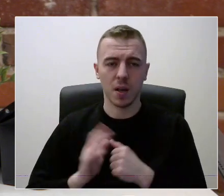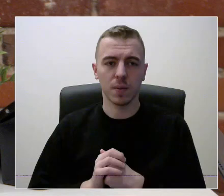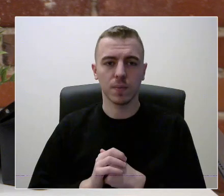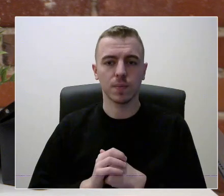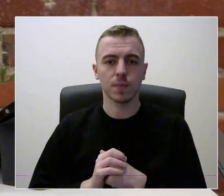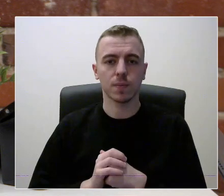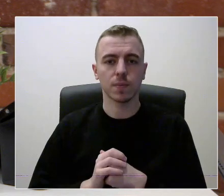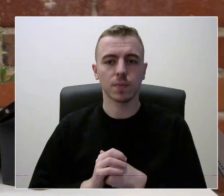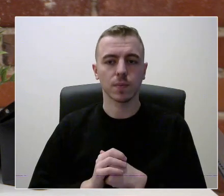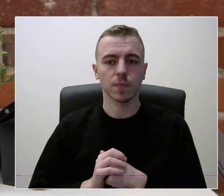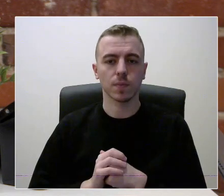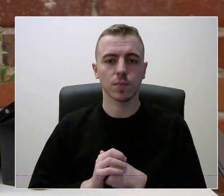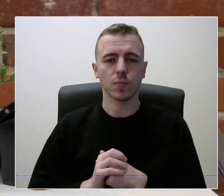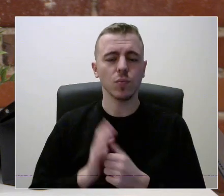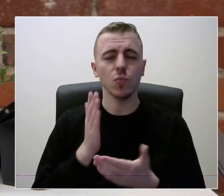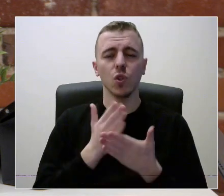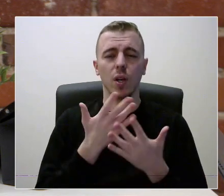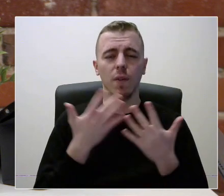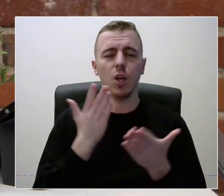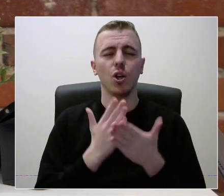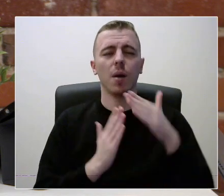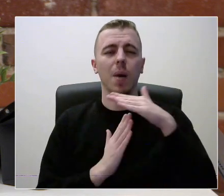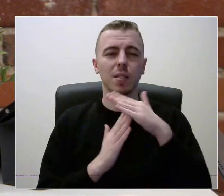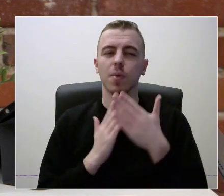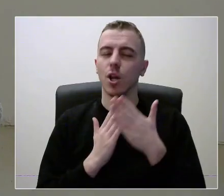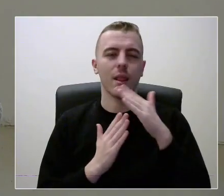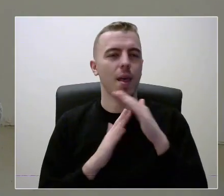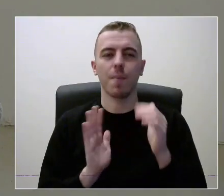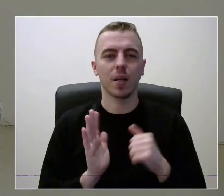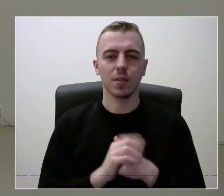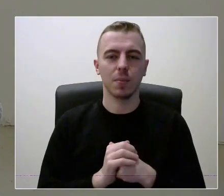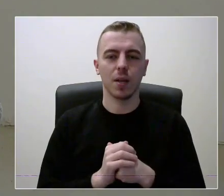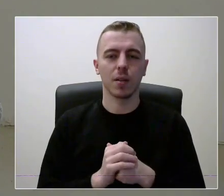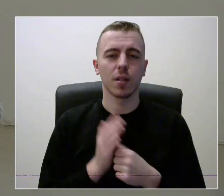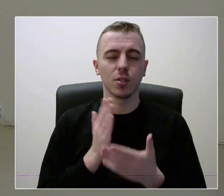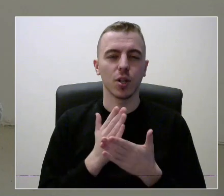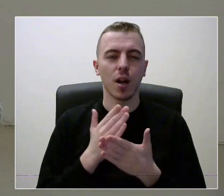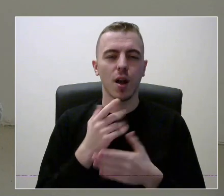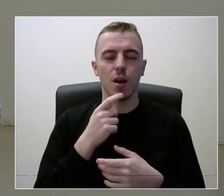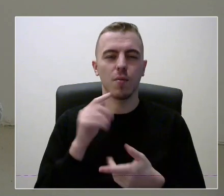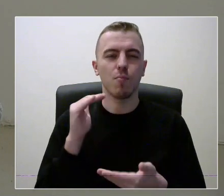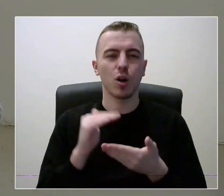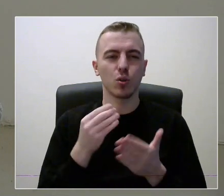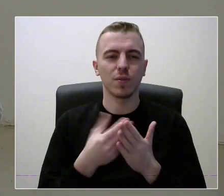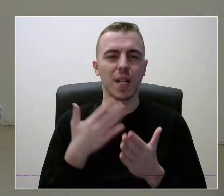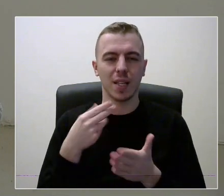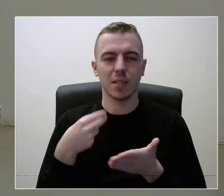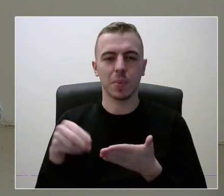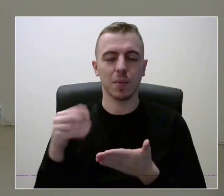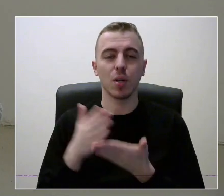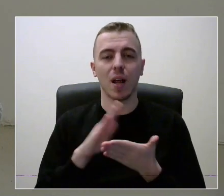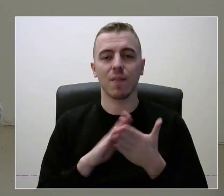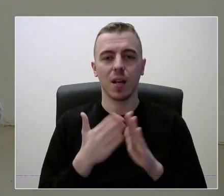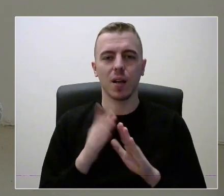būna. Būna ir maksimaliai, būna ir nemaksimaliai, kadangi yra mažos vertės pirkimai, tokia yra tvarka, kadangi labai